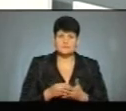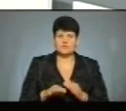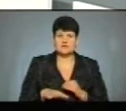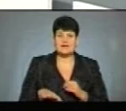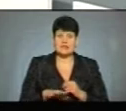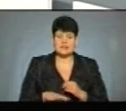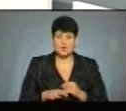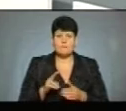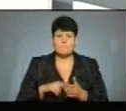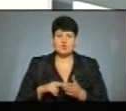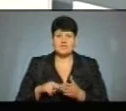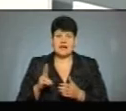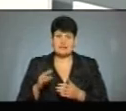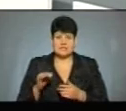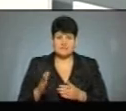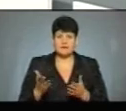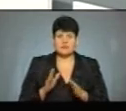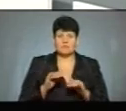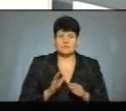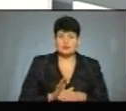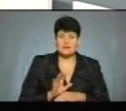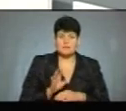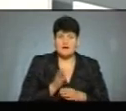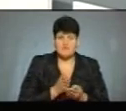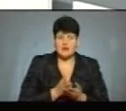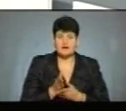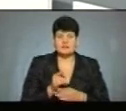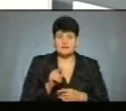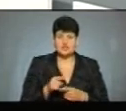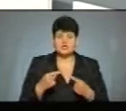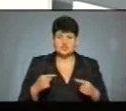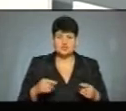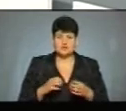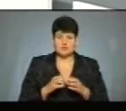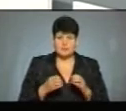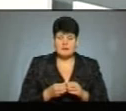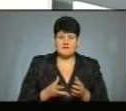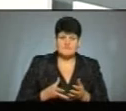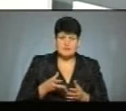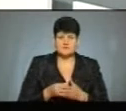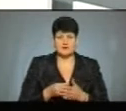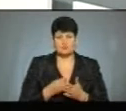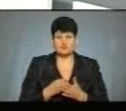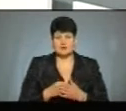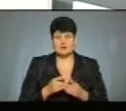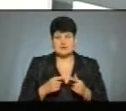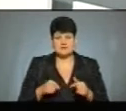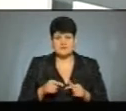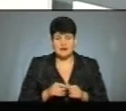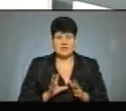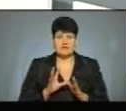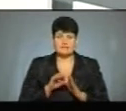території податків, які потім направляти на вирішення тих чи інших проблем, на фінансування там бюджетної сфери, інвестувати в свій